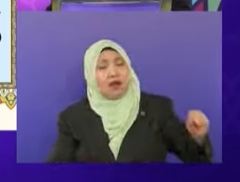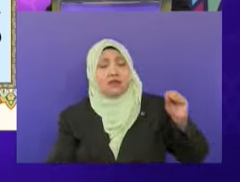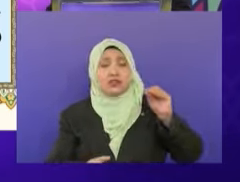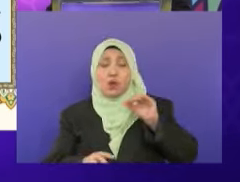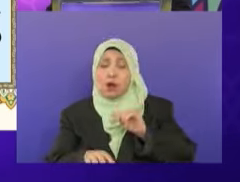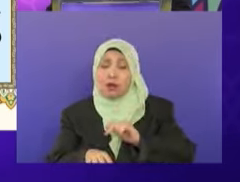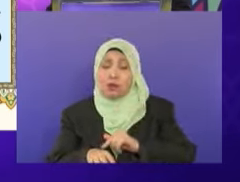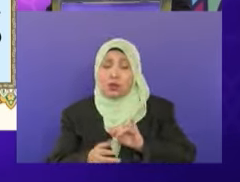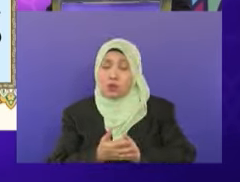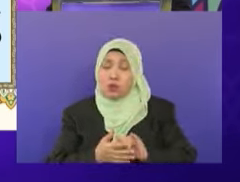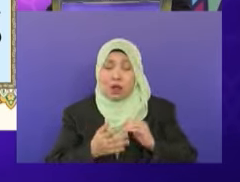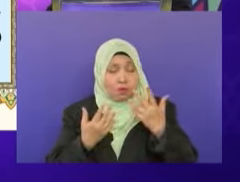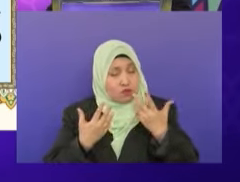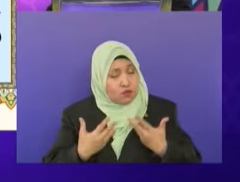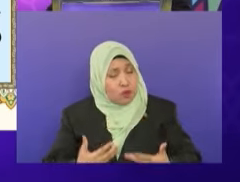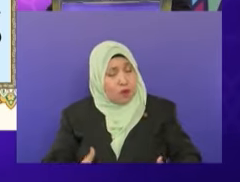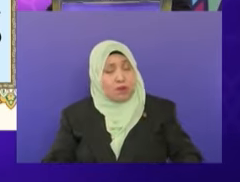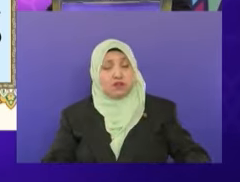وأنتم